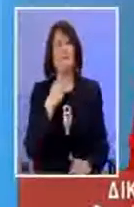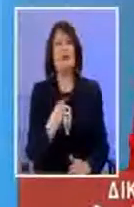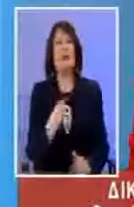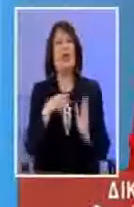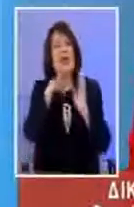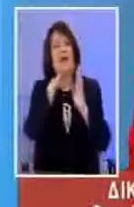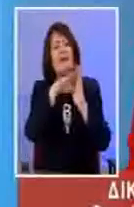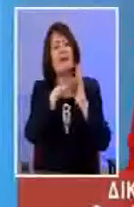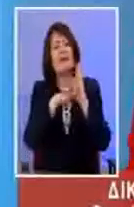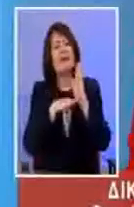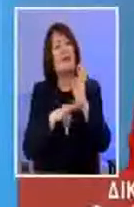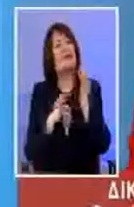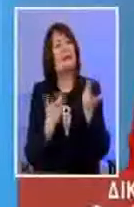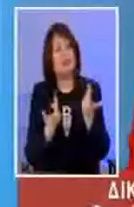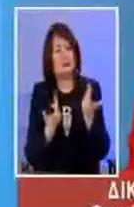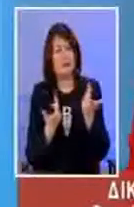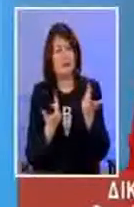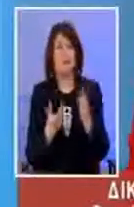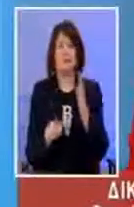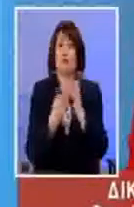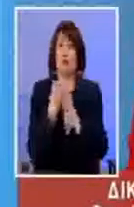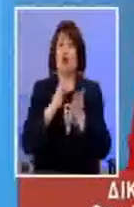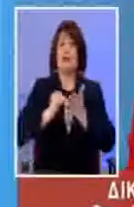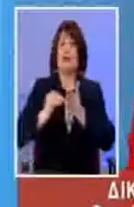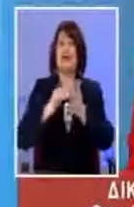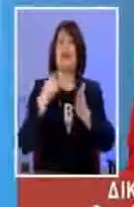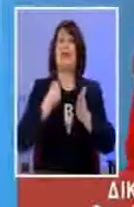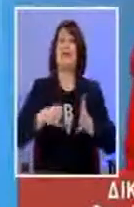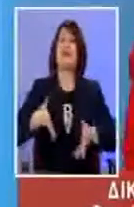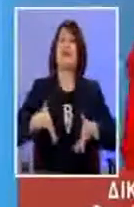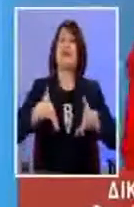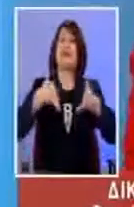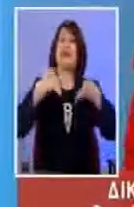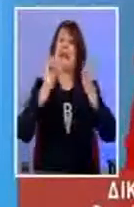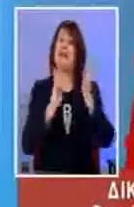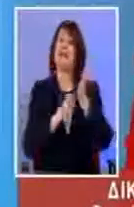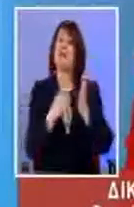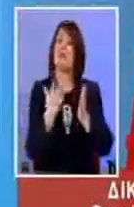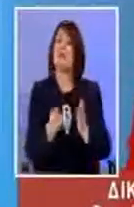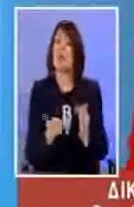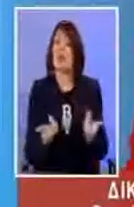standards για προϊόντα, υπηρεσίες και δημόσια κτίρια. Δηλαδή ουσιαστικά